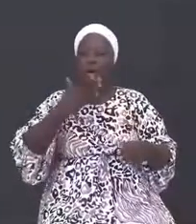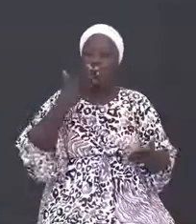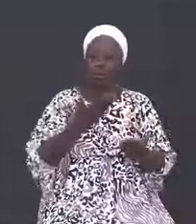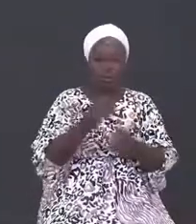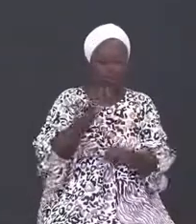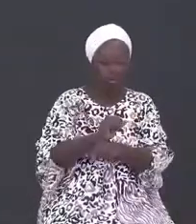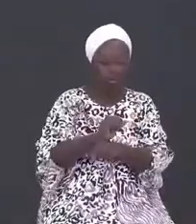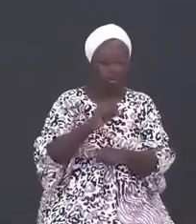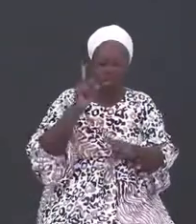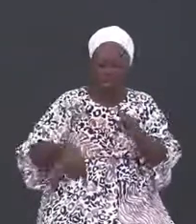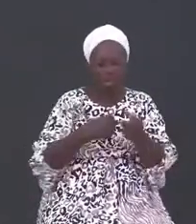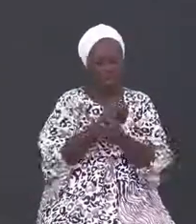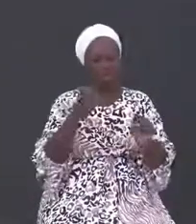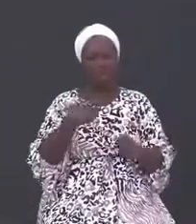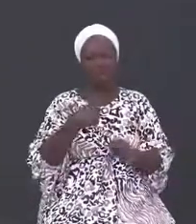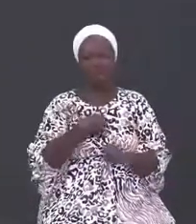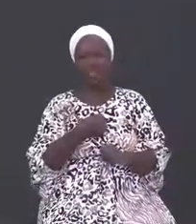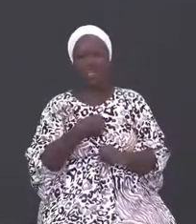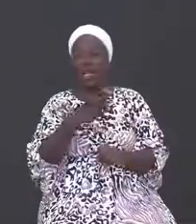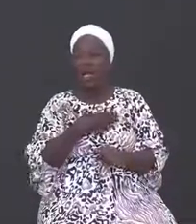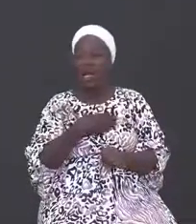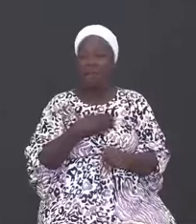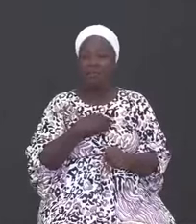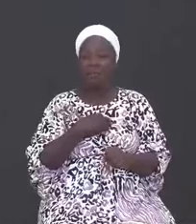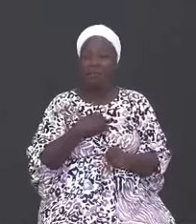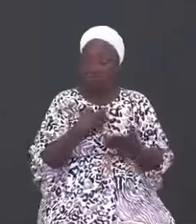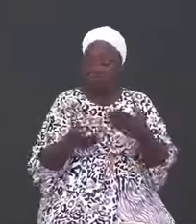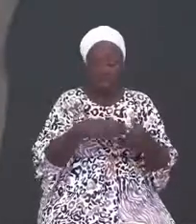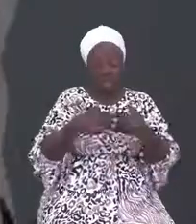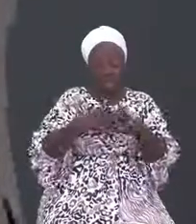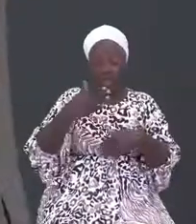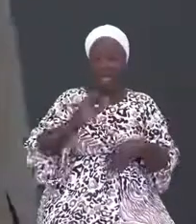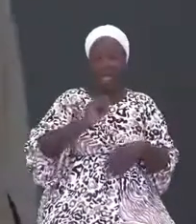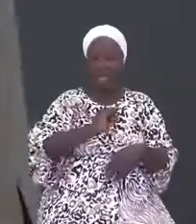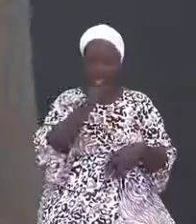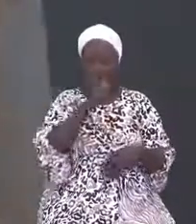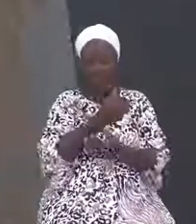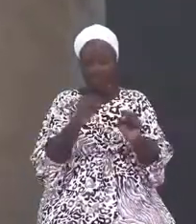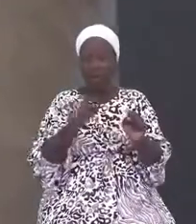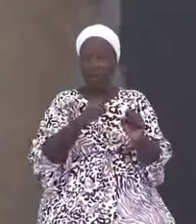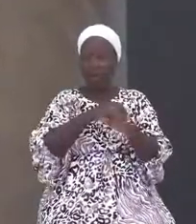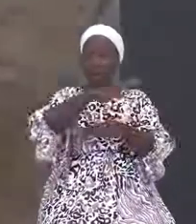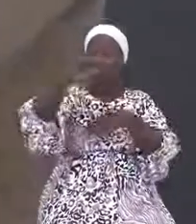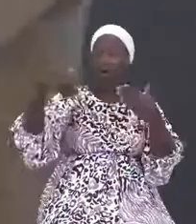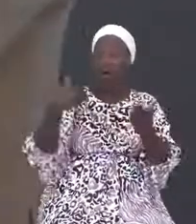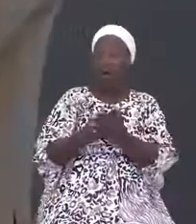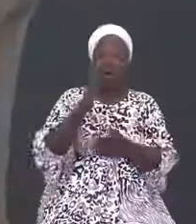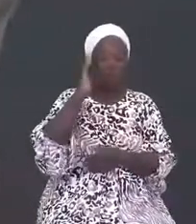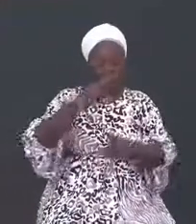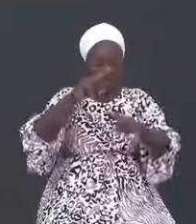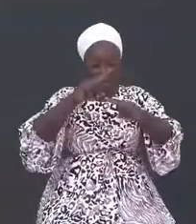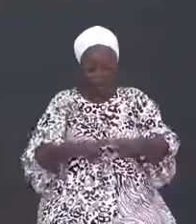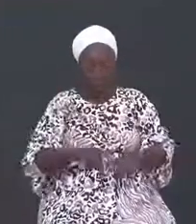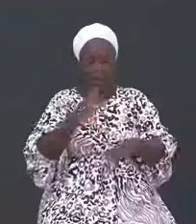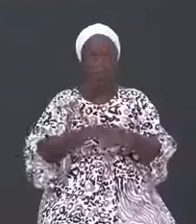œuvres ne peuvent pas me sauver. Et même après que je sois sauvé, tout dépendra de